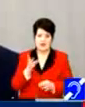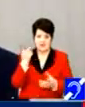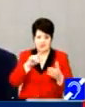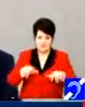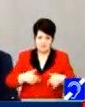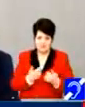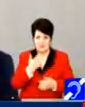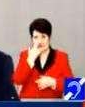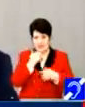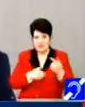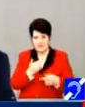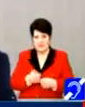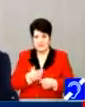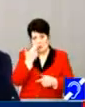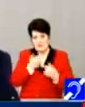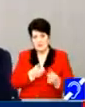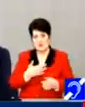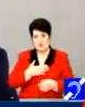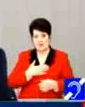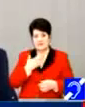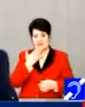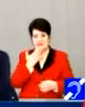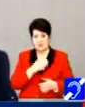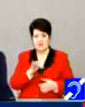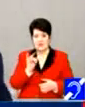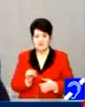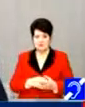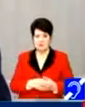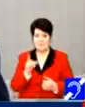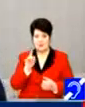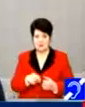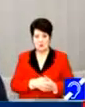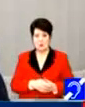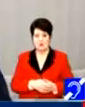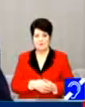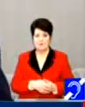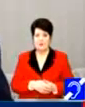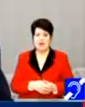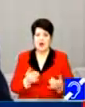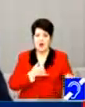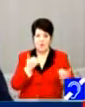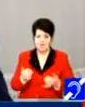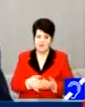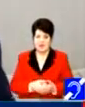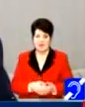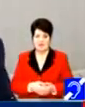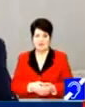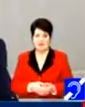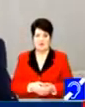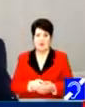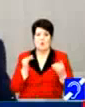a promova tradițiile și obiceiurile noastre naționale, dar și pentru a oferi